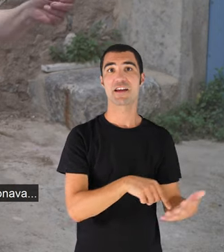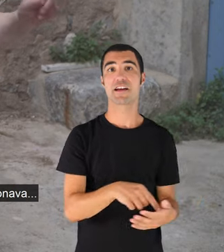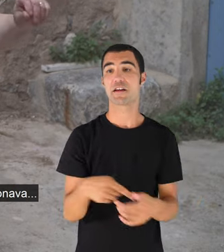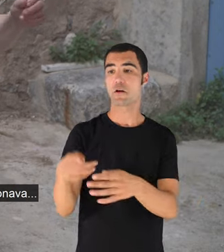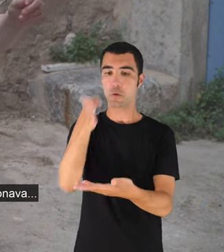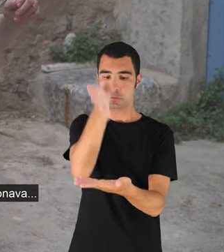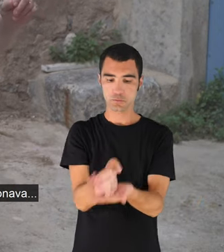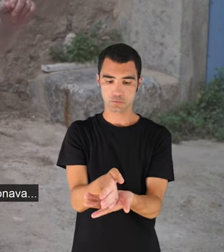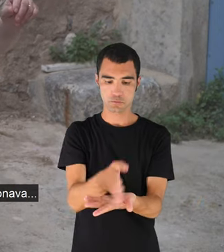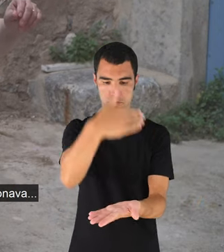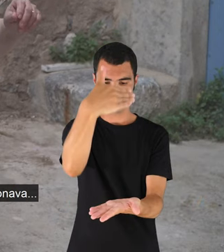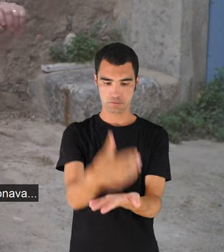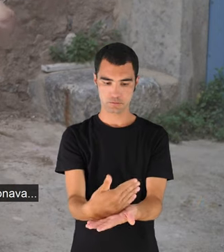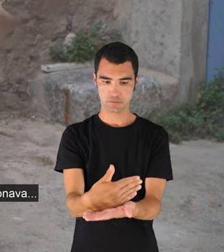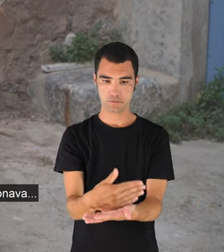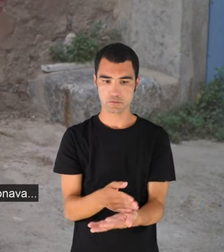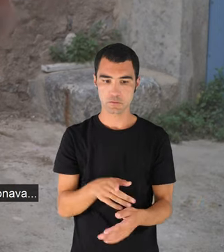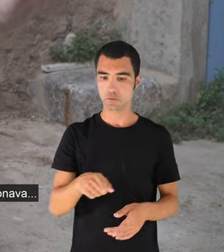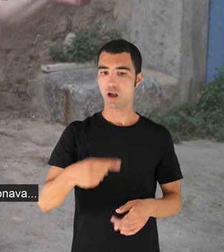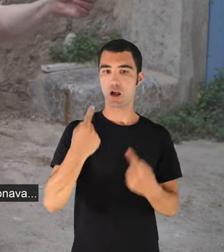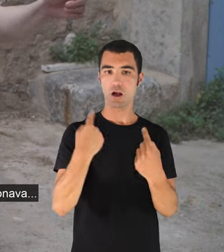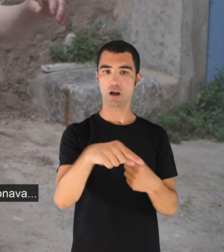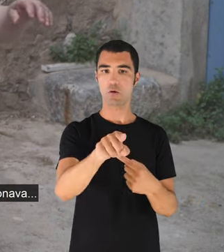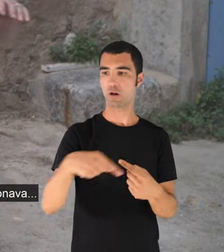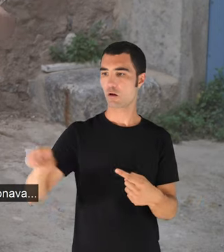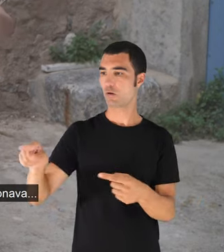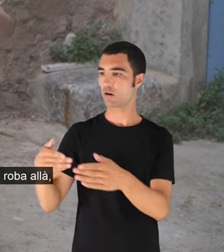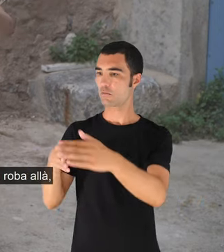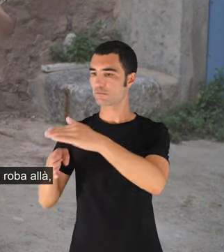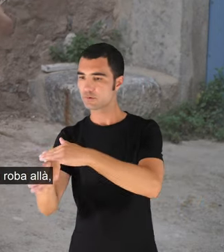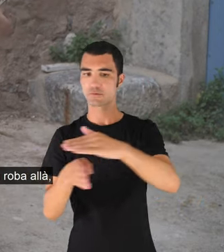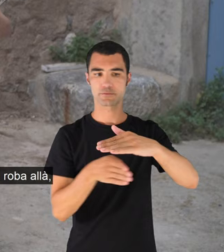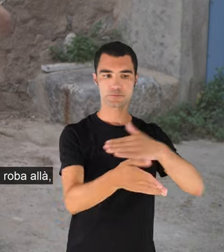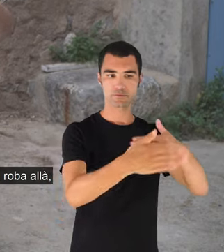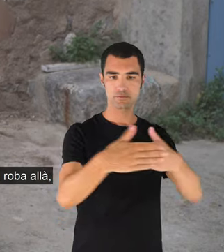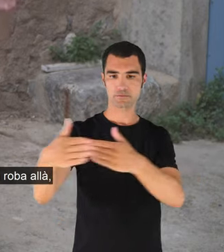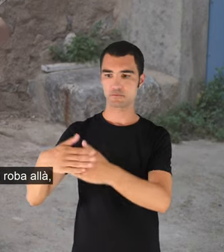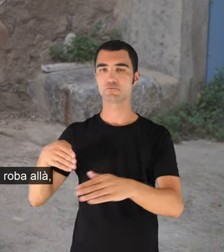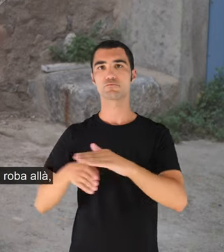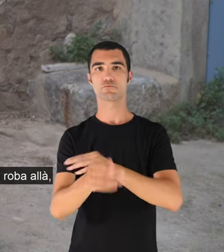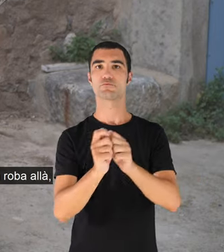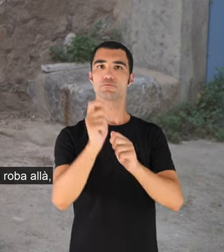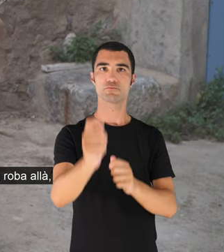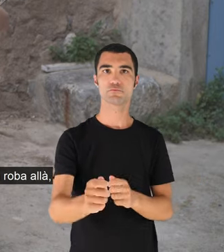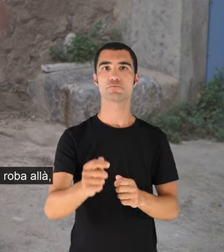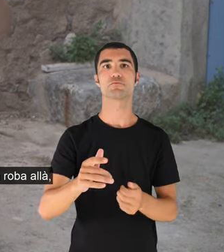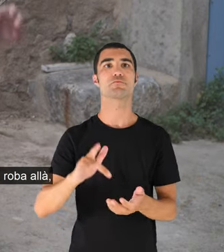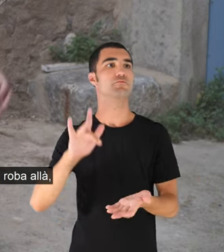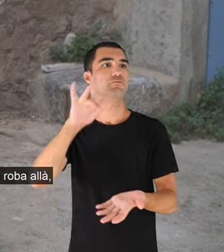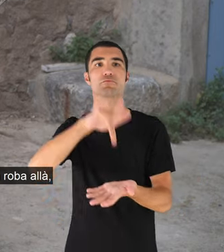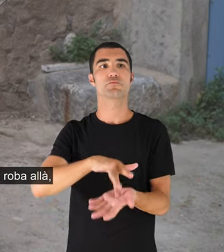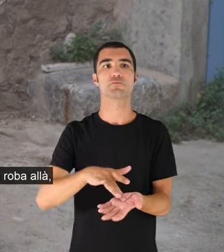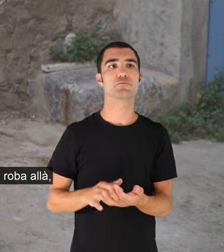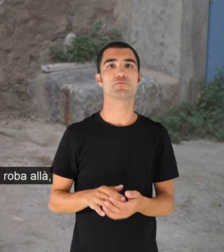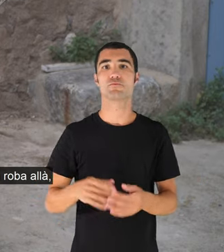cada una tenia la seva porta, i ma mare no es qui venia, li donava, i quan teníem llenassa, quan teníem solver booking, que